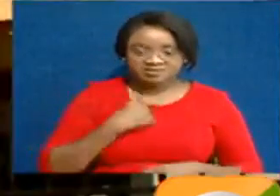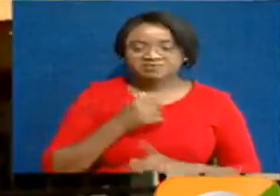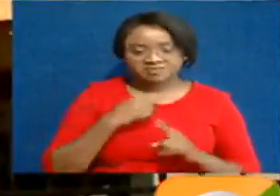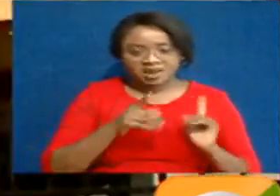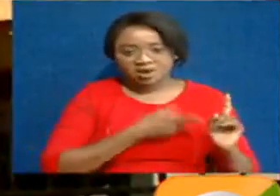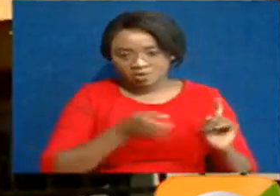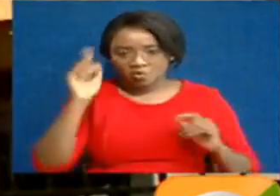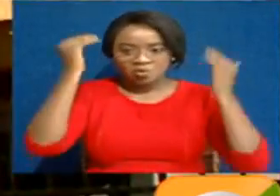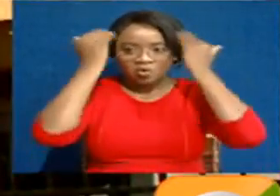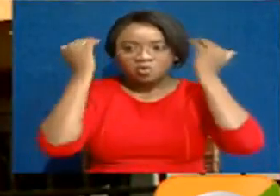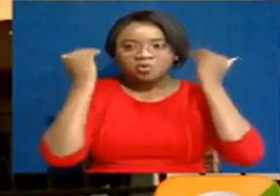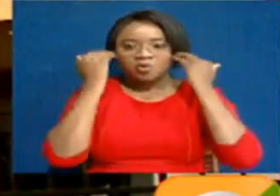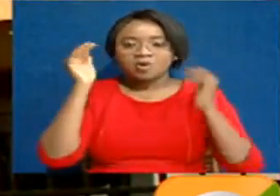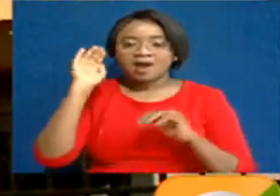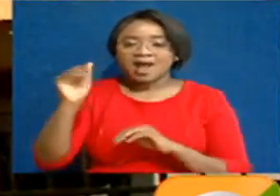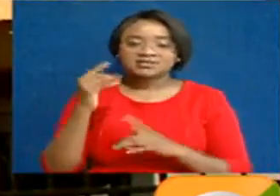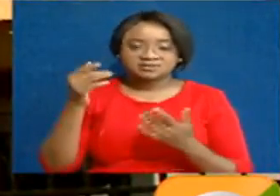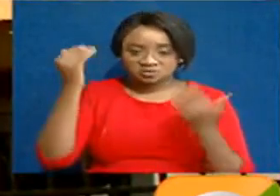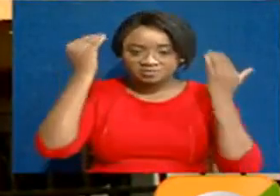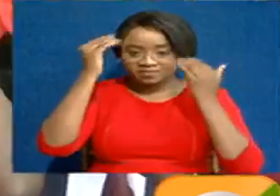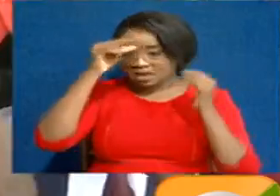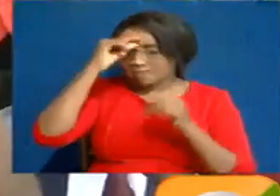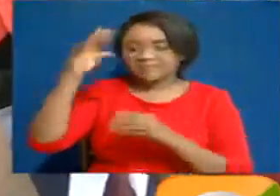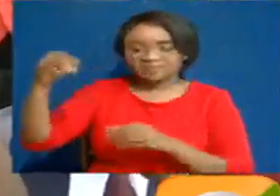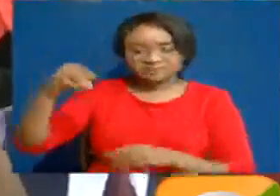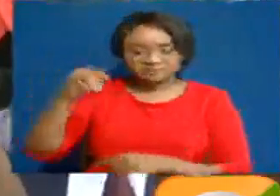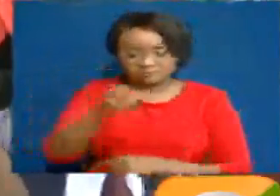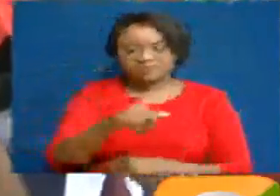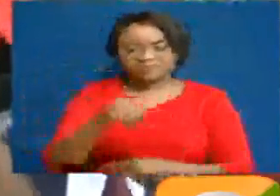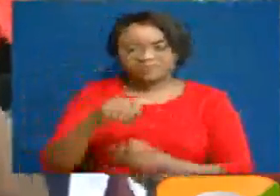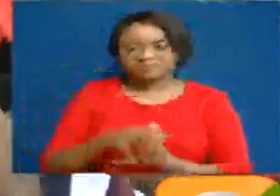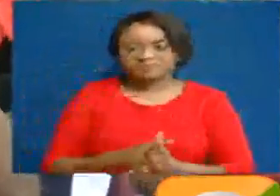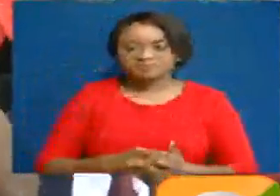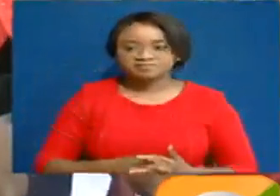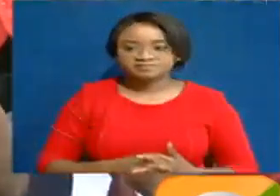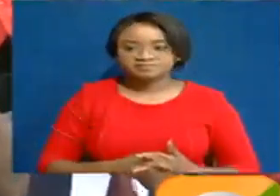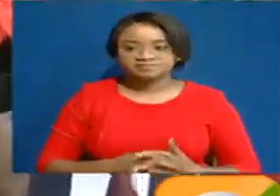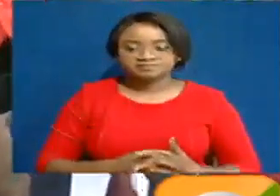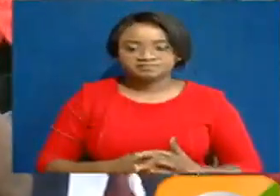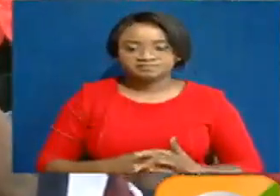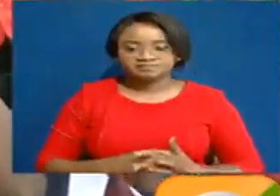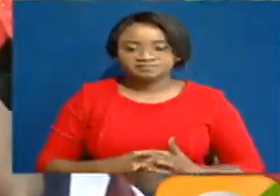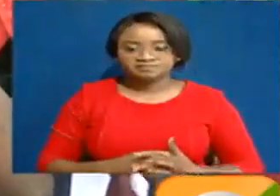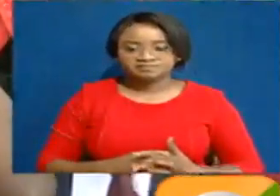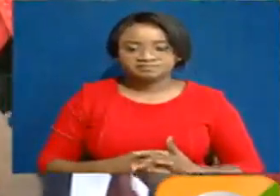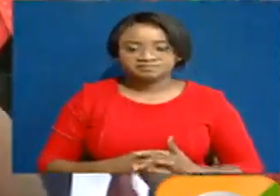serikali akidai fidia kwa yale aliyoyapitia. Watu ni nguvu. Nguvu ni watu. Gatete